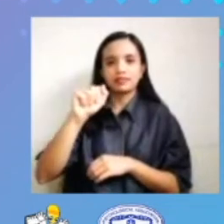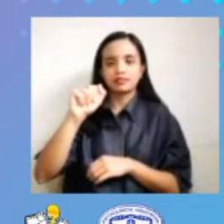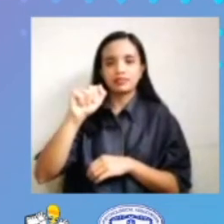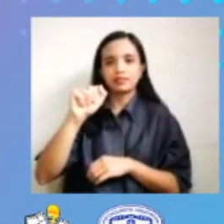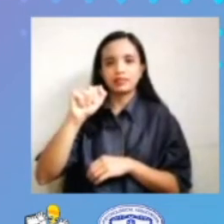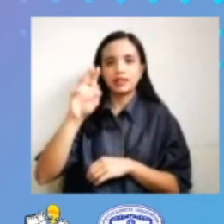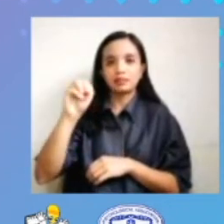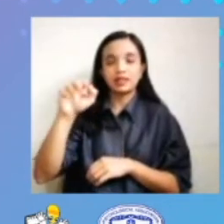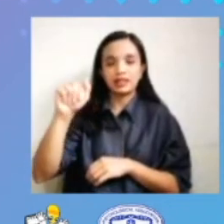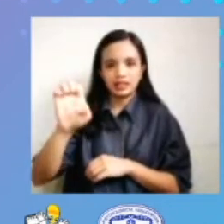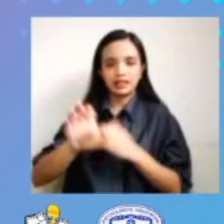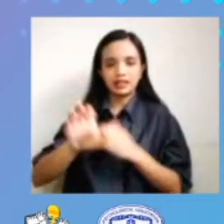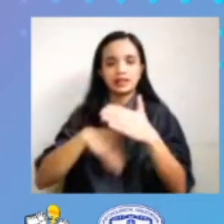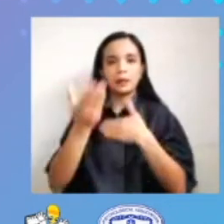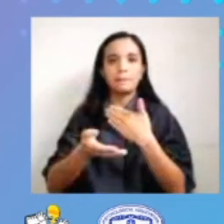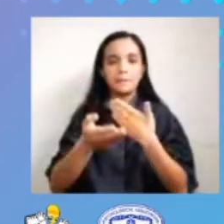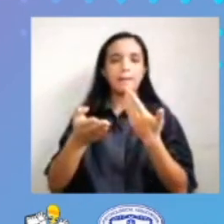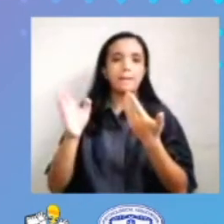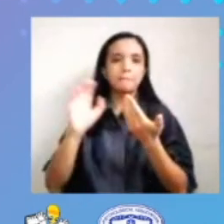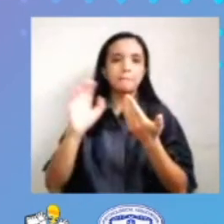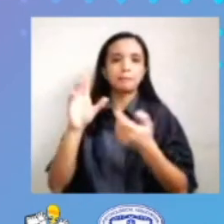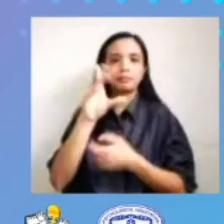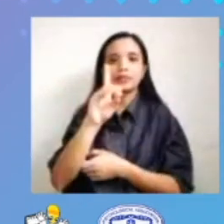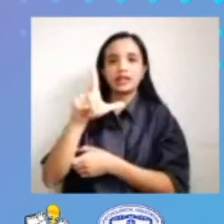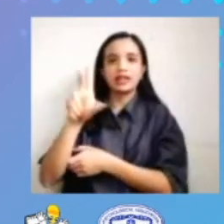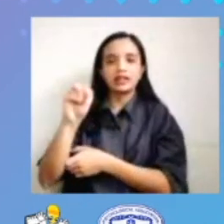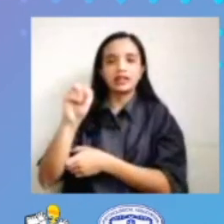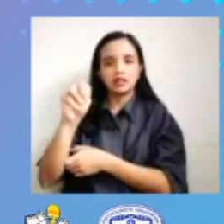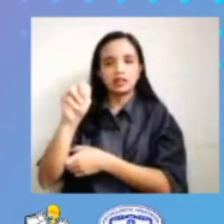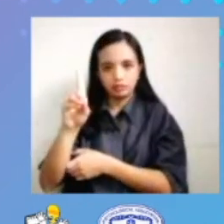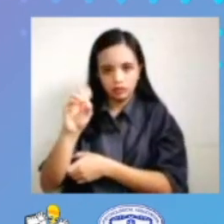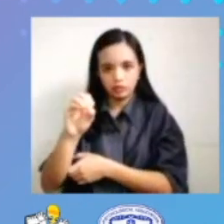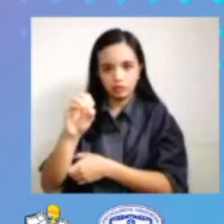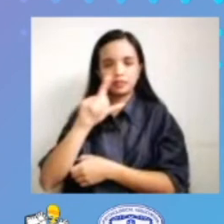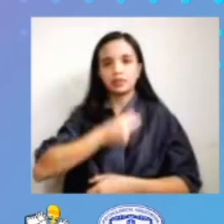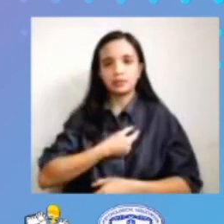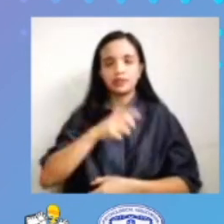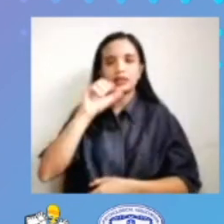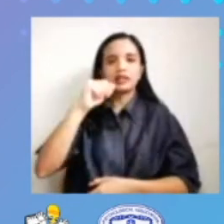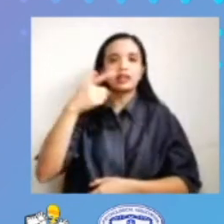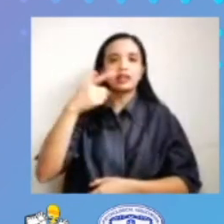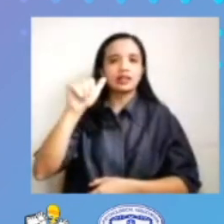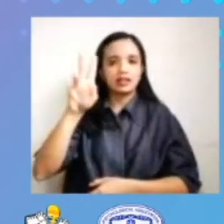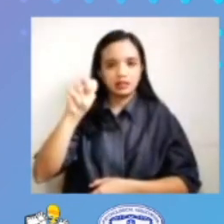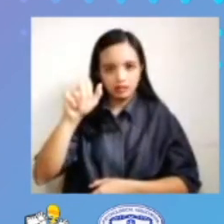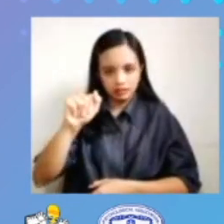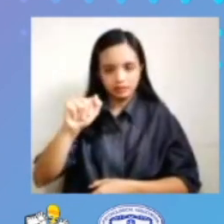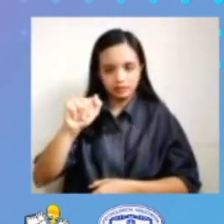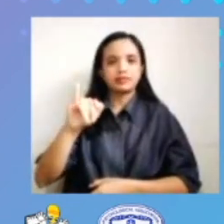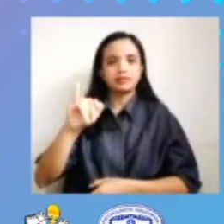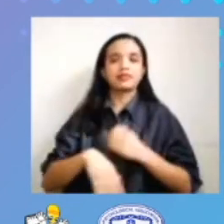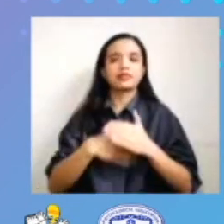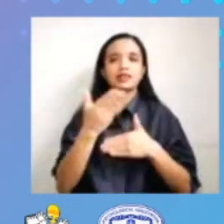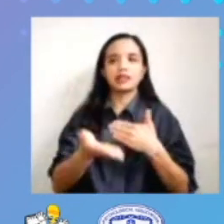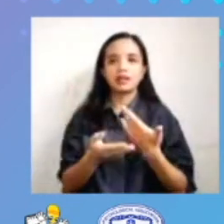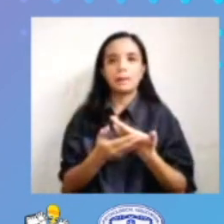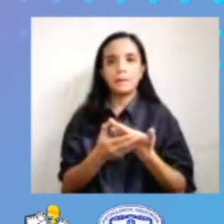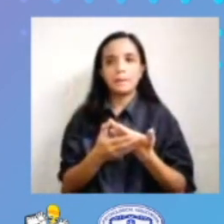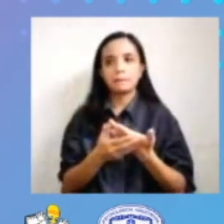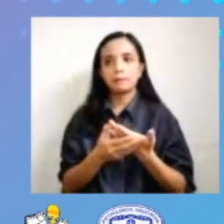syempre busy nga tayo, no? May ginagawa tayo. So yung mind din natin, nada-divert yung attention. So ayan, so ang dami nating pwede talagang At saka, gawin.